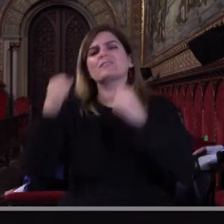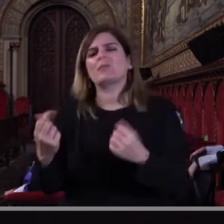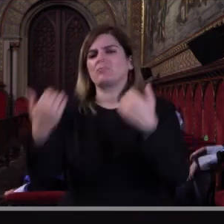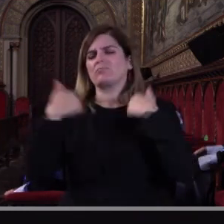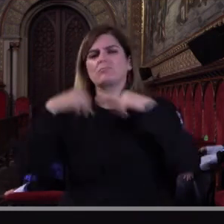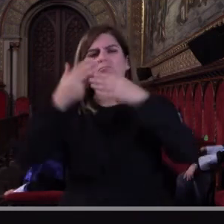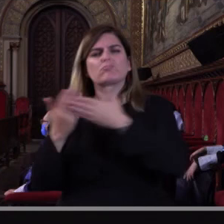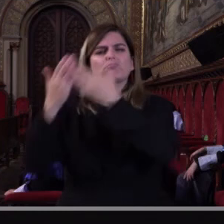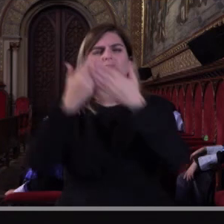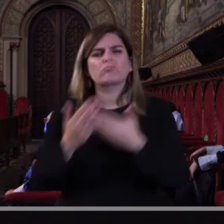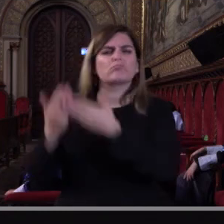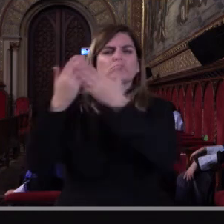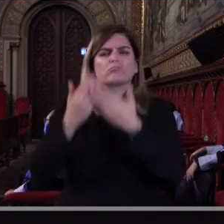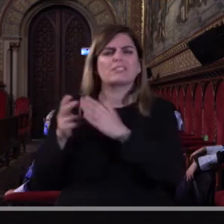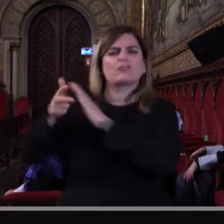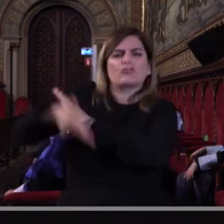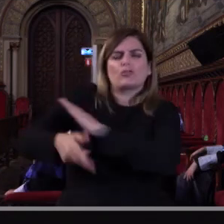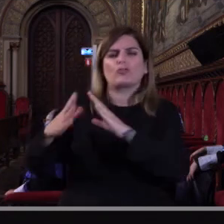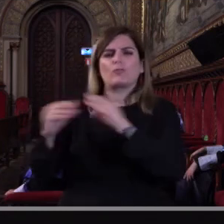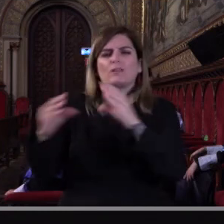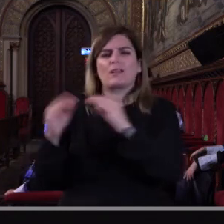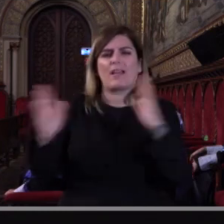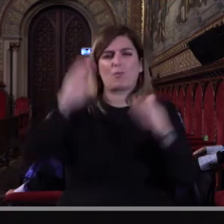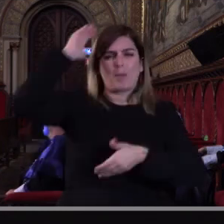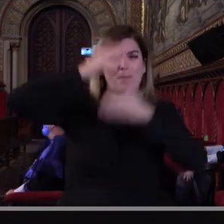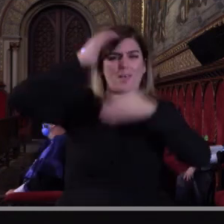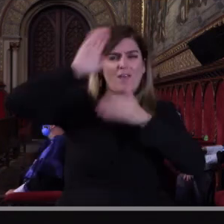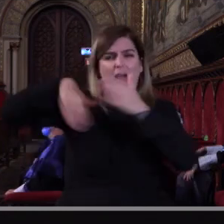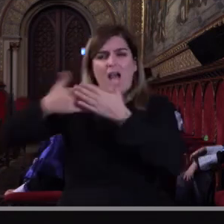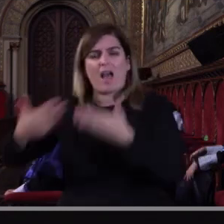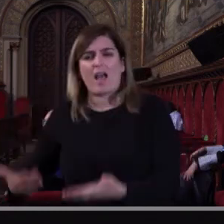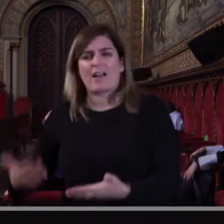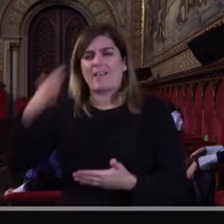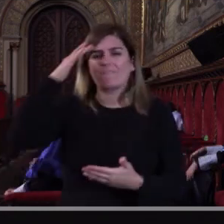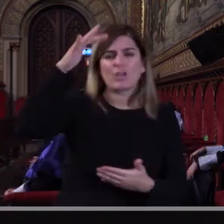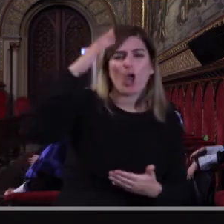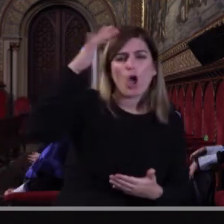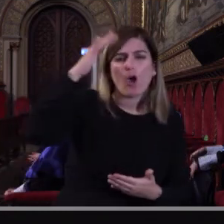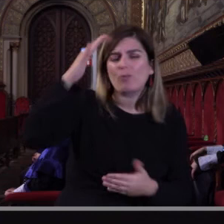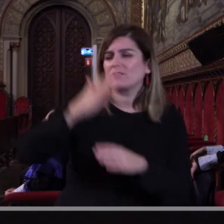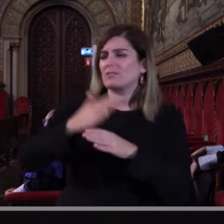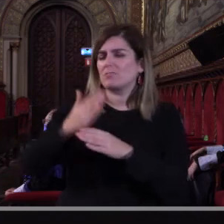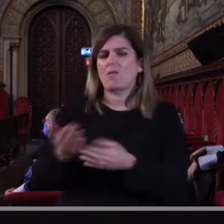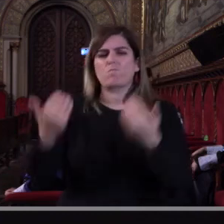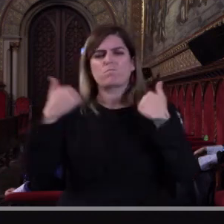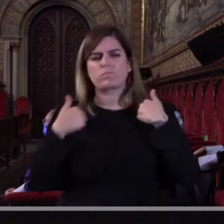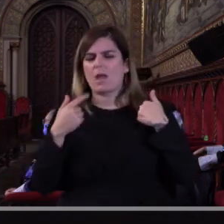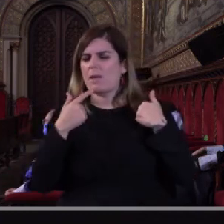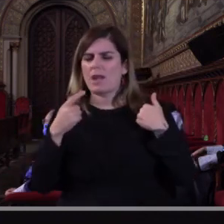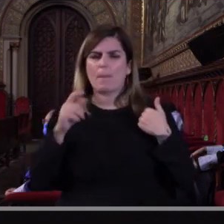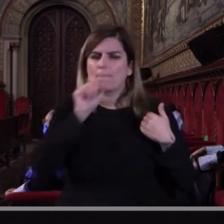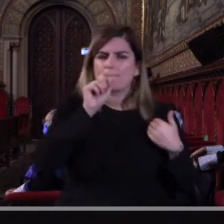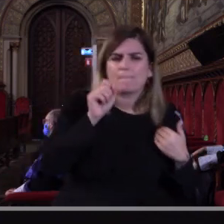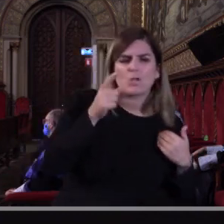estudiar la història de la universitat, des de l'època medieval fins ara, i els grans filòsofs que han mirat d'aclarir quines són les missions de